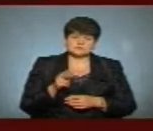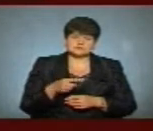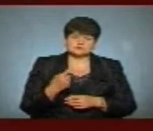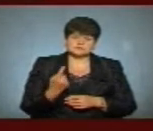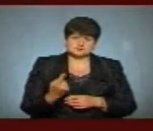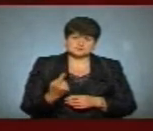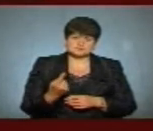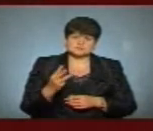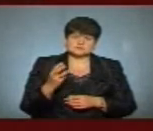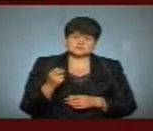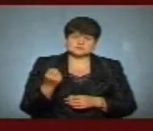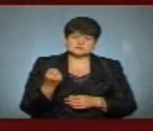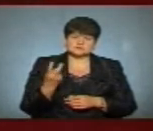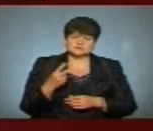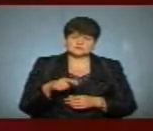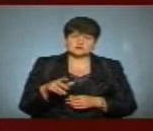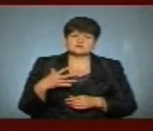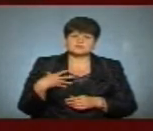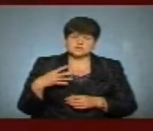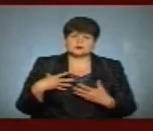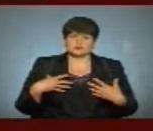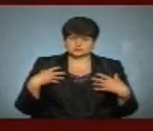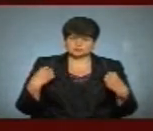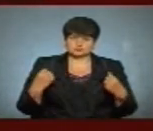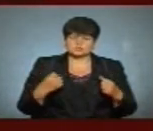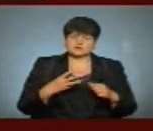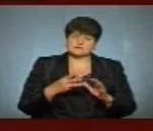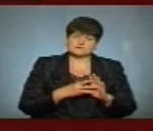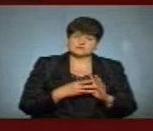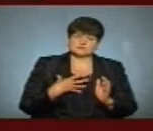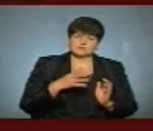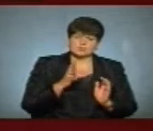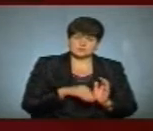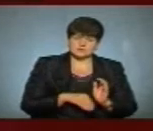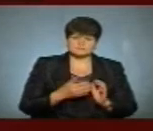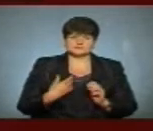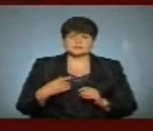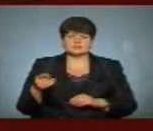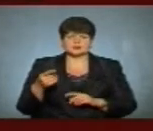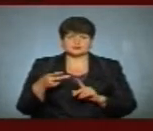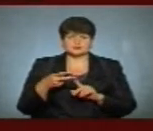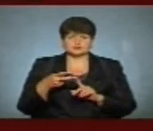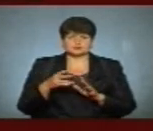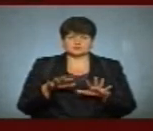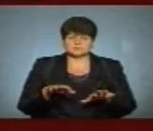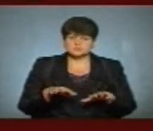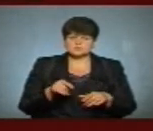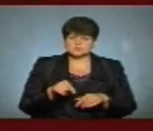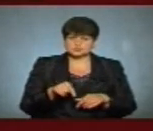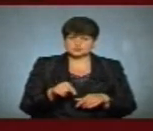421, 312 людей там вже одужали і 8 померли через ускладнення. Тернопіль на другому місці. На сьогодні